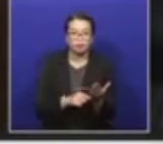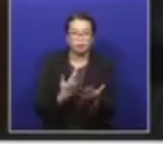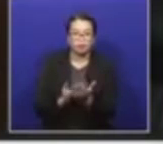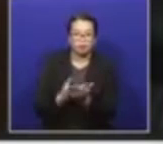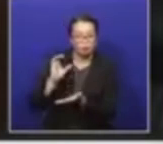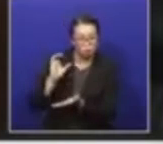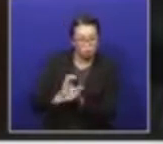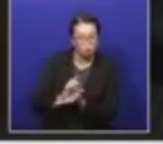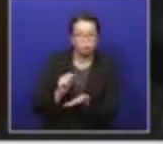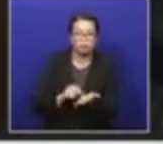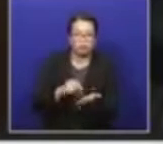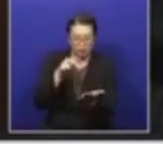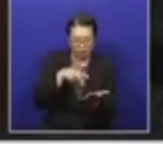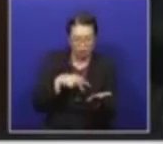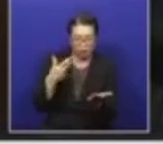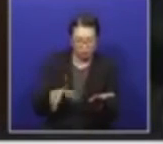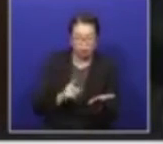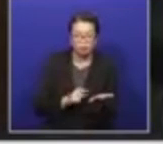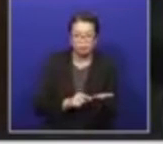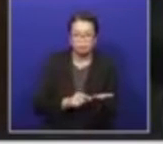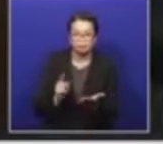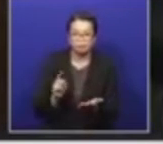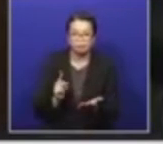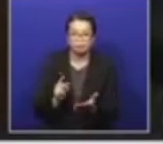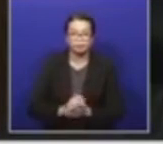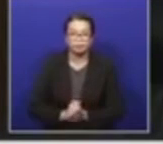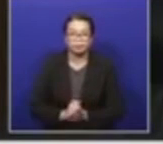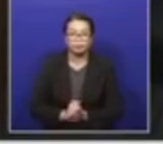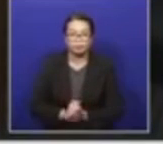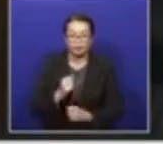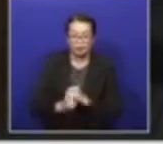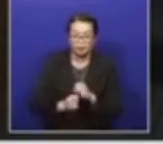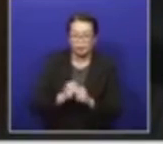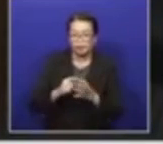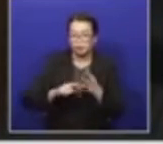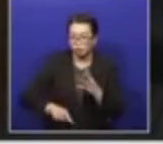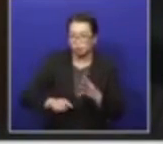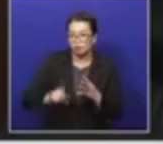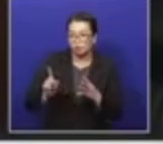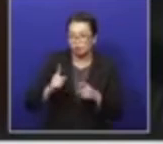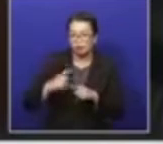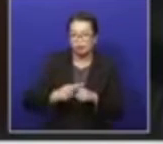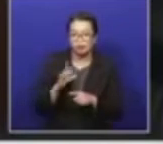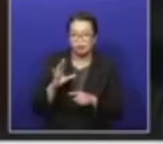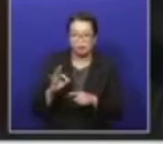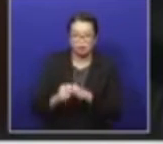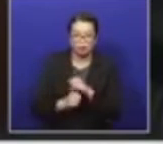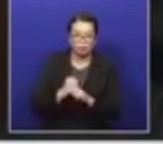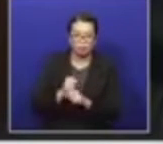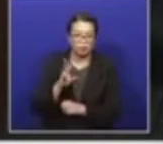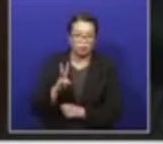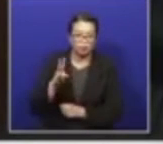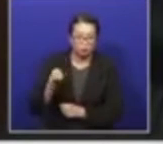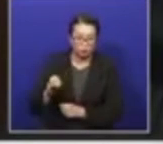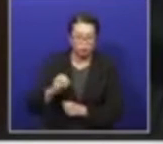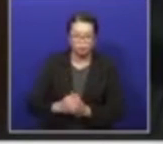องทุนเพื่อความปลอดภัยในการใช้รถใช้ถนนสำหรับปีสิ้นสุดวันที่30 กันยายน 2560ต้องขออนุญาตกราบเรียนท่านประ